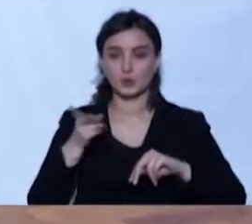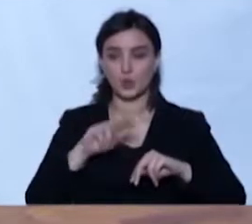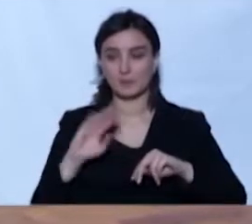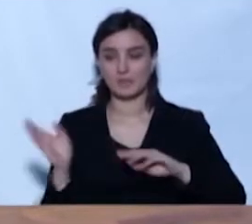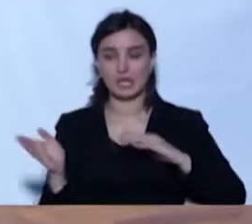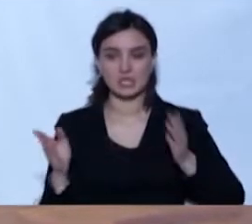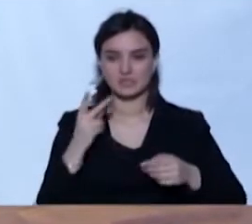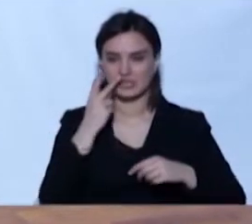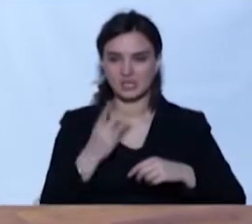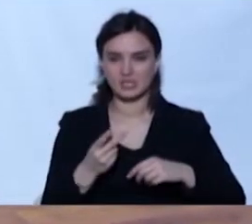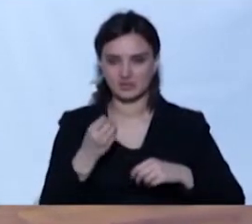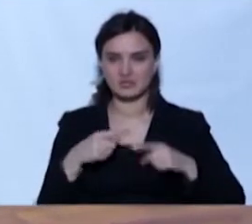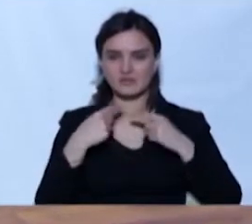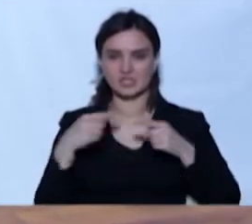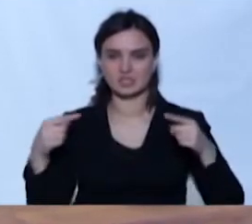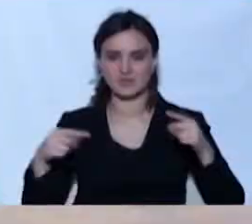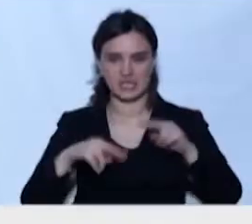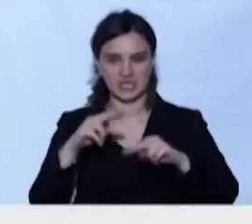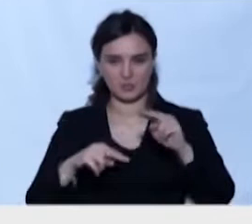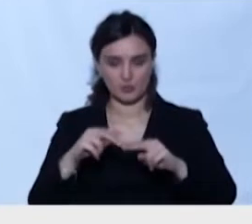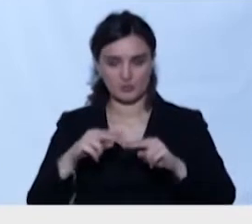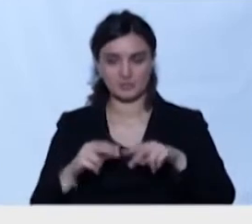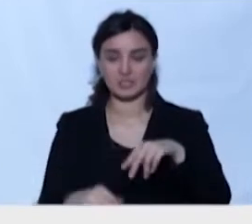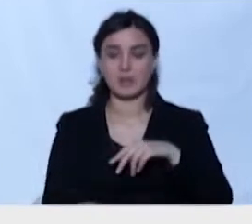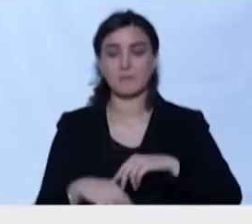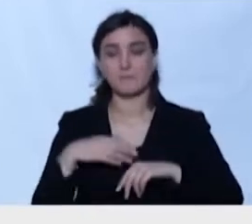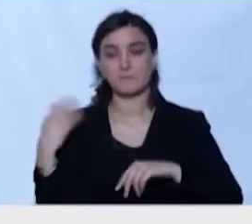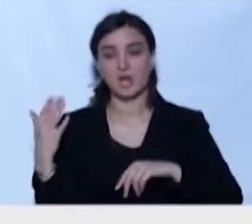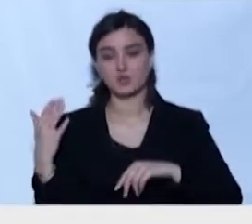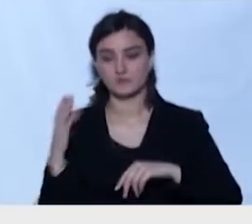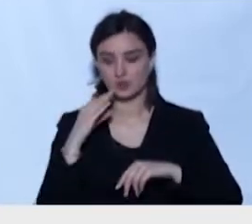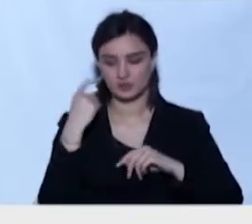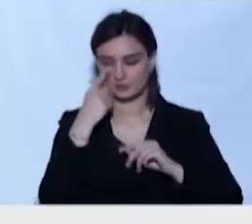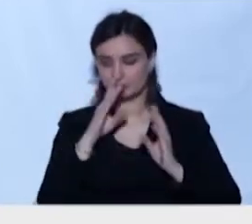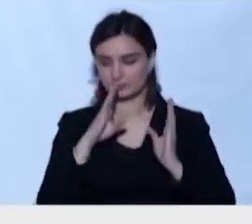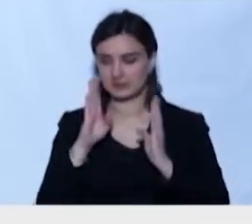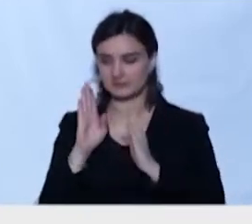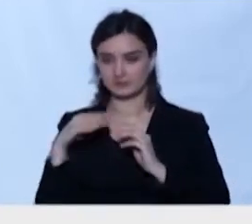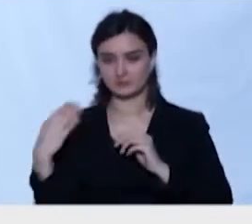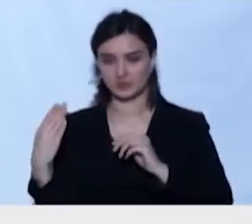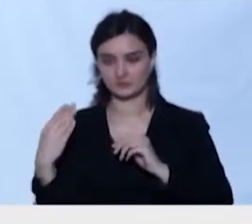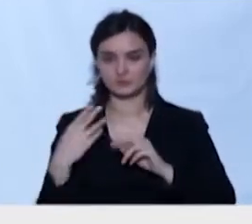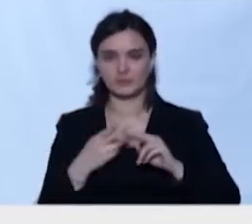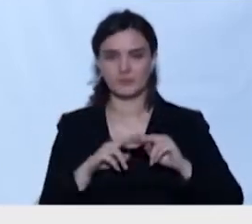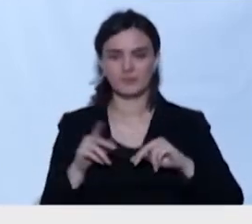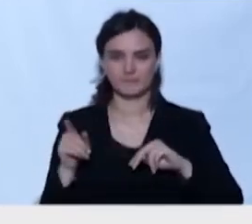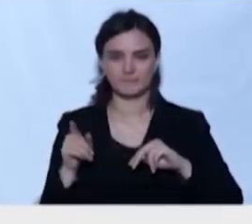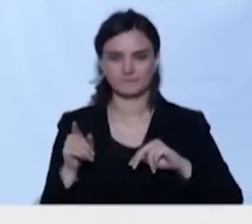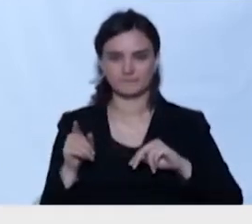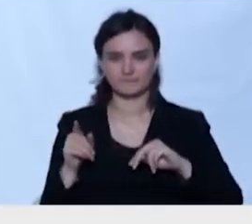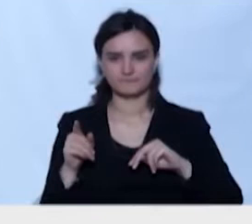სხვა ნაგებობებს. მარჯვნივ, როდესაც პირით ვდგევართ პროპილეებისაკენ, აი აქ საგანგებო სუბსტრუქციაზე,